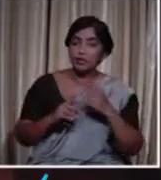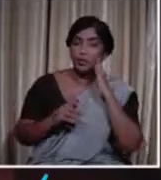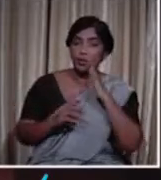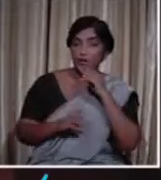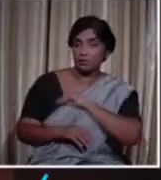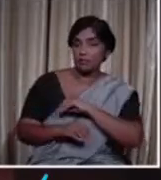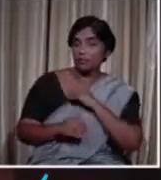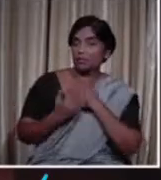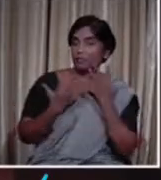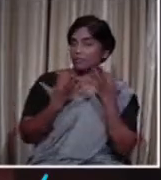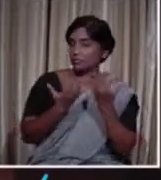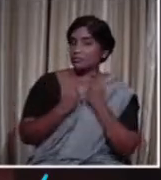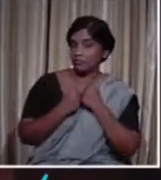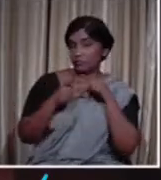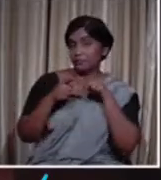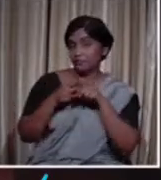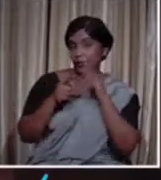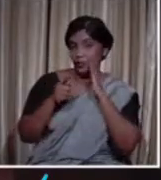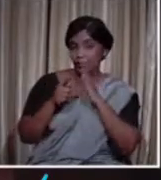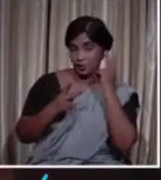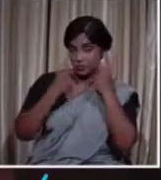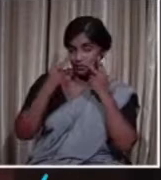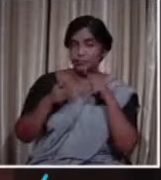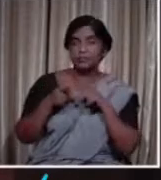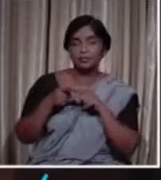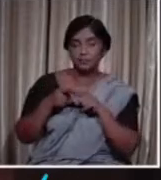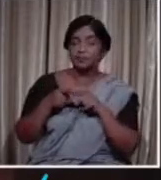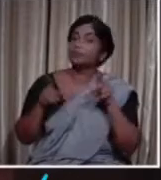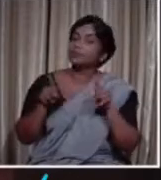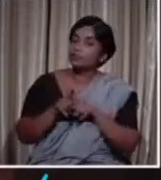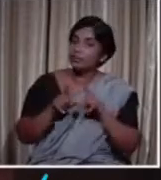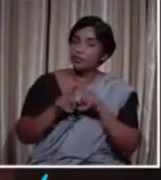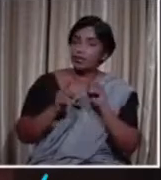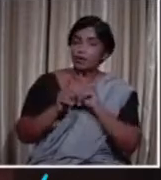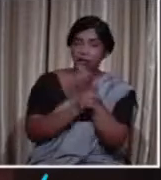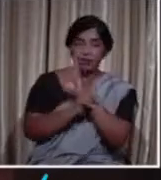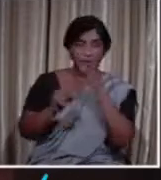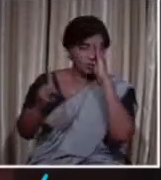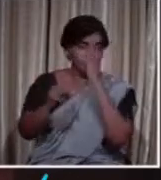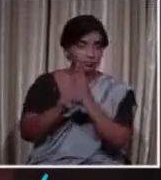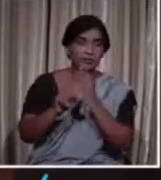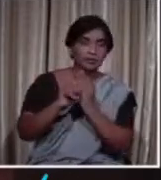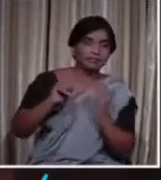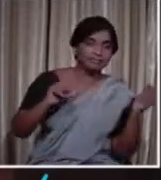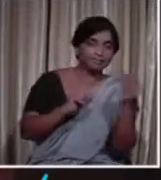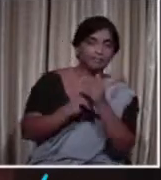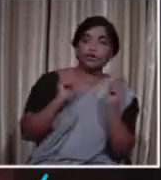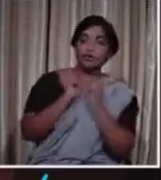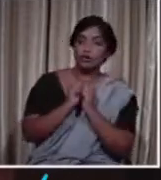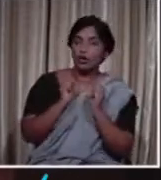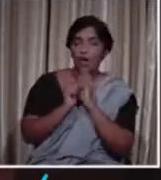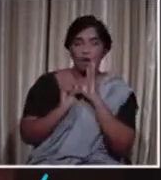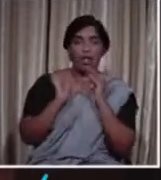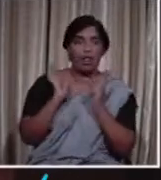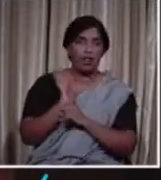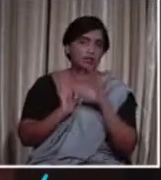ලබන ශේෂ්ත්‍රයක්. ඒ වගේම ඍජු සහ වක්‍ර රැකියා ලක්ෂ 5කට